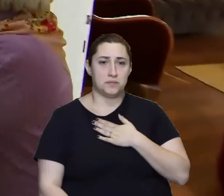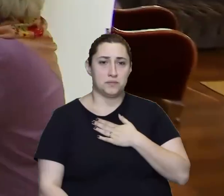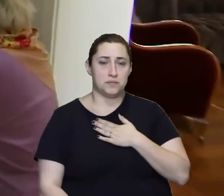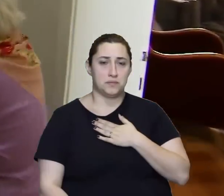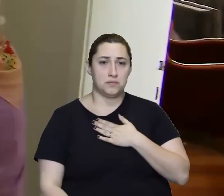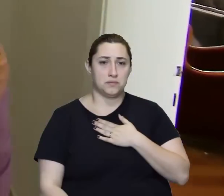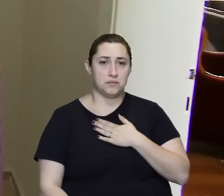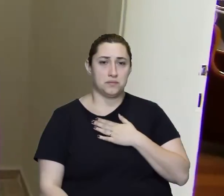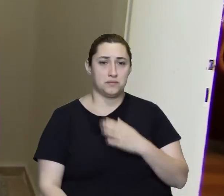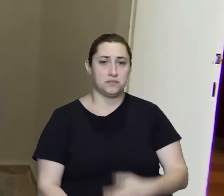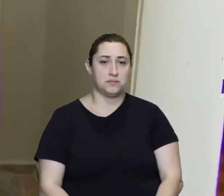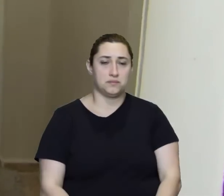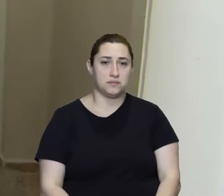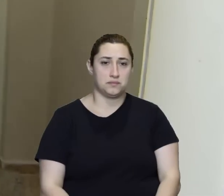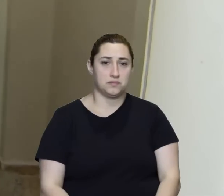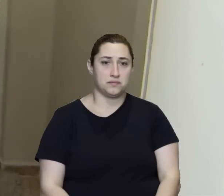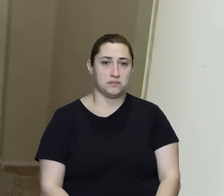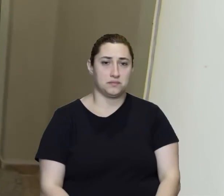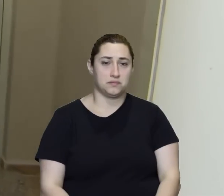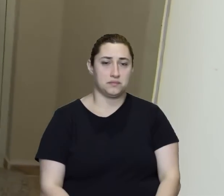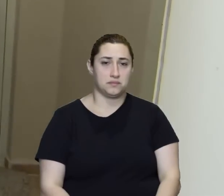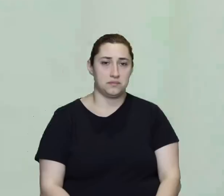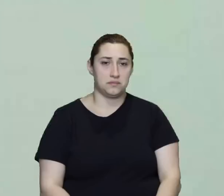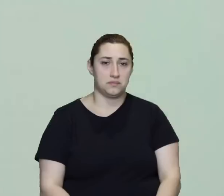açtı. Ömer'in sırtı dönük.